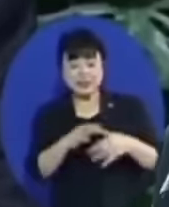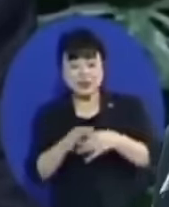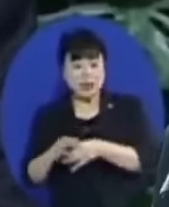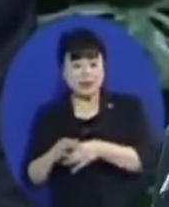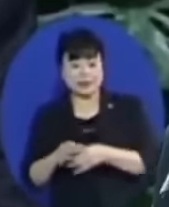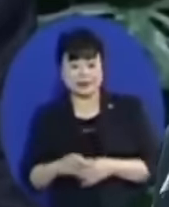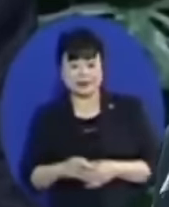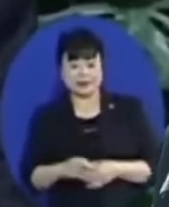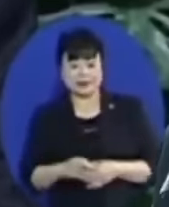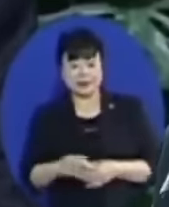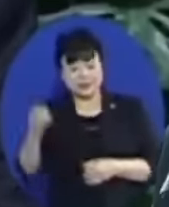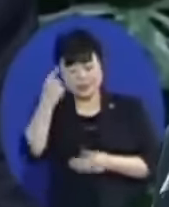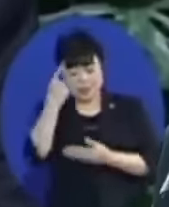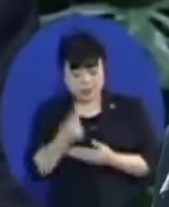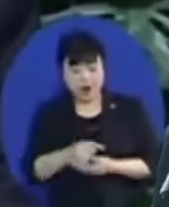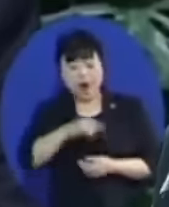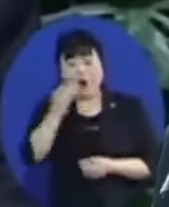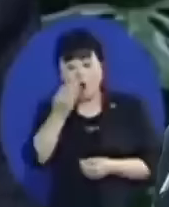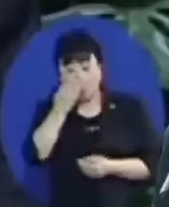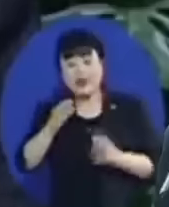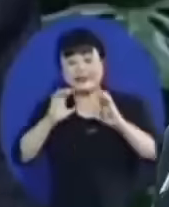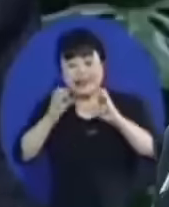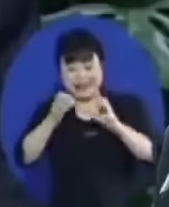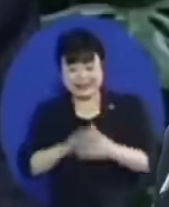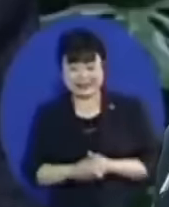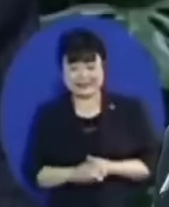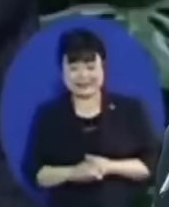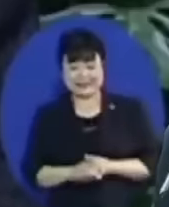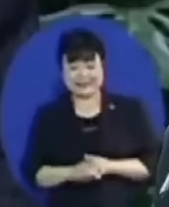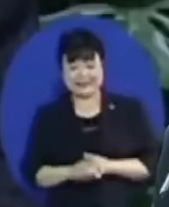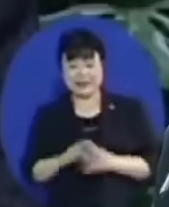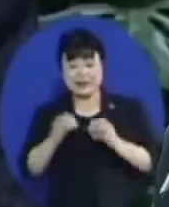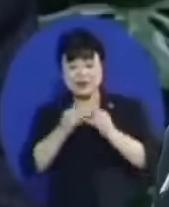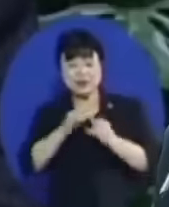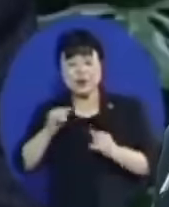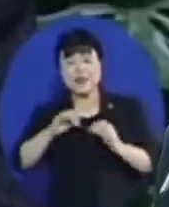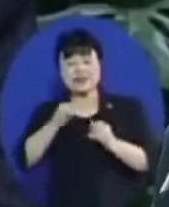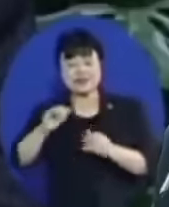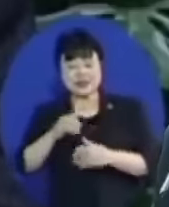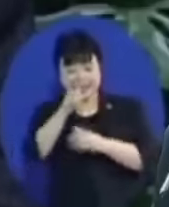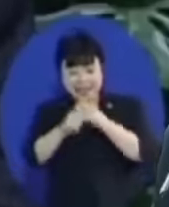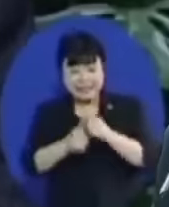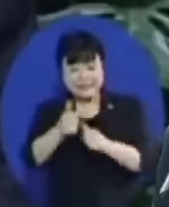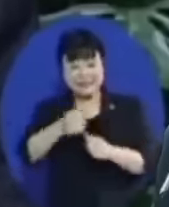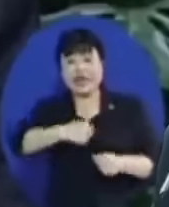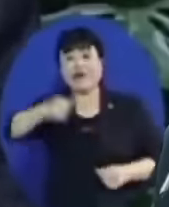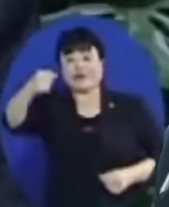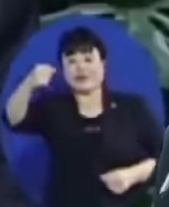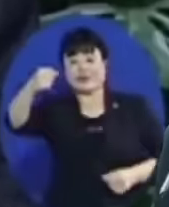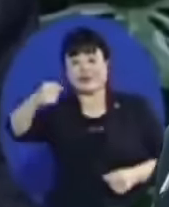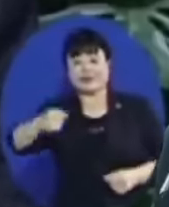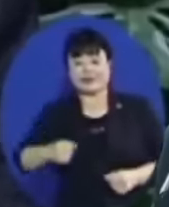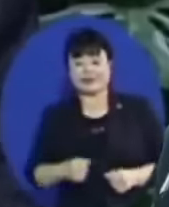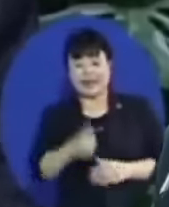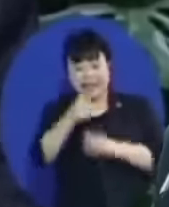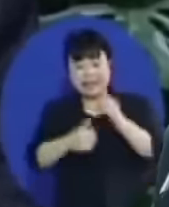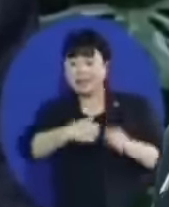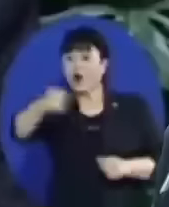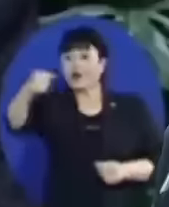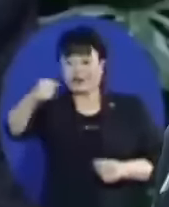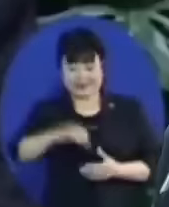아니라 성령이 임하시는 거룩한 나라가 되고 그 소유된 백성이 된 것입니다. 하나님이 내 거라고 해서 소유된 백성이 된